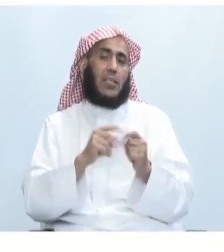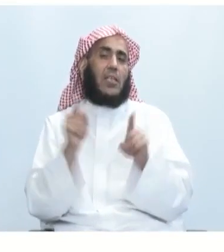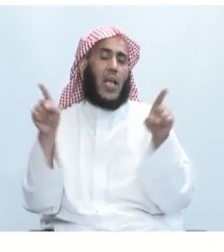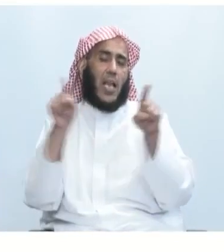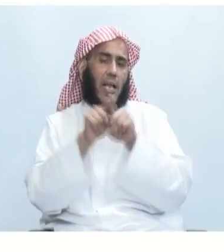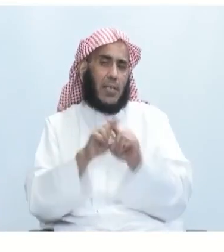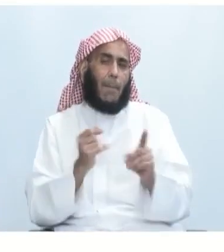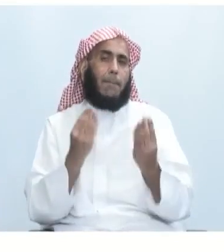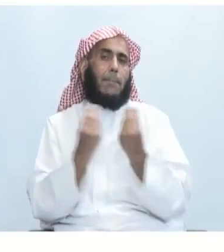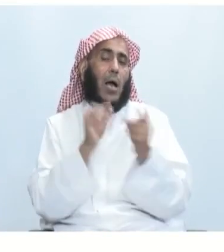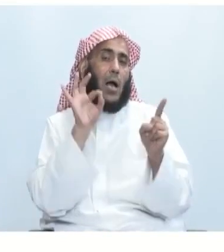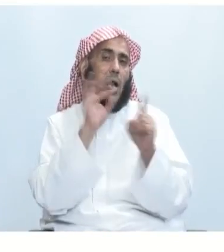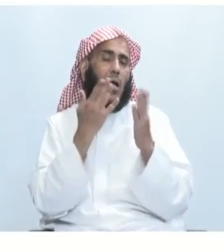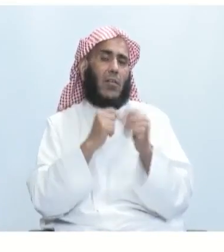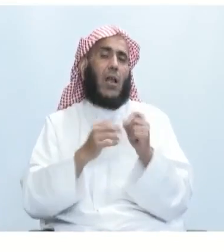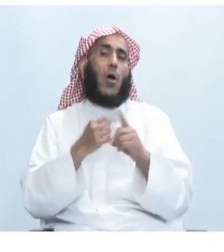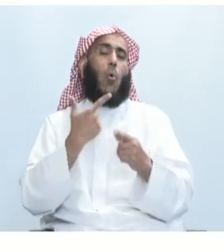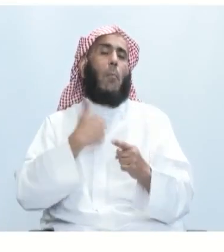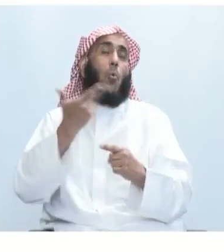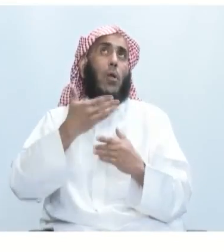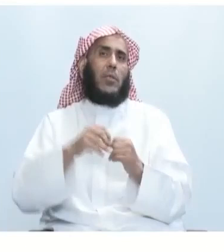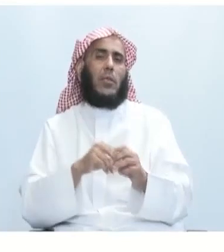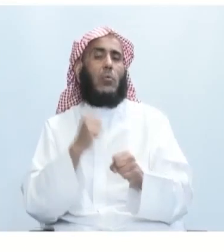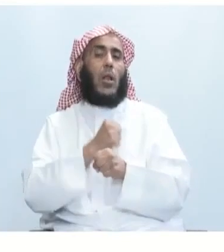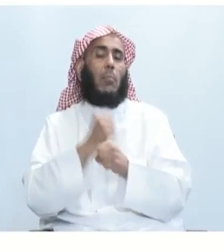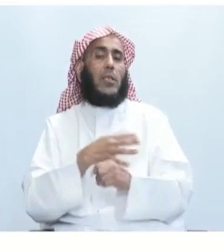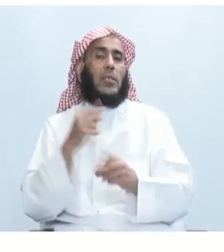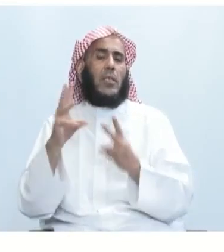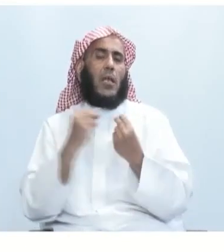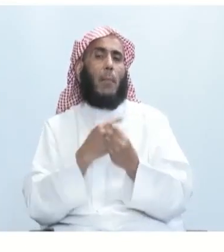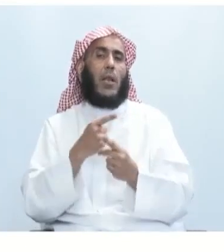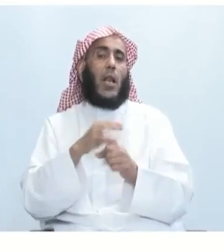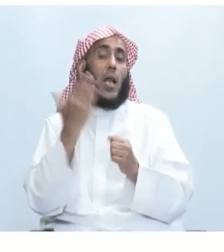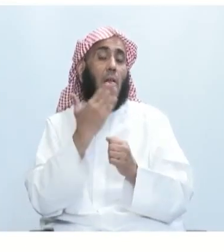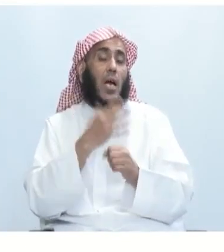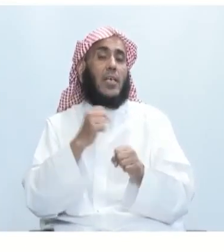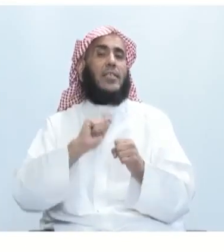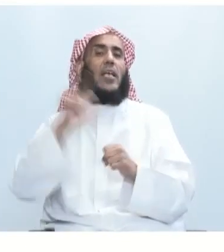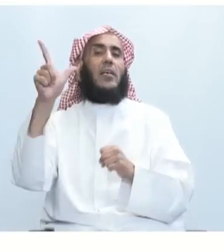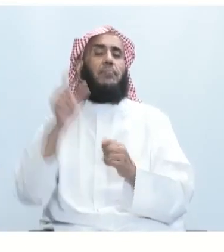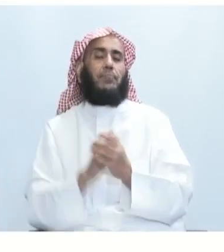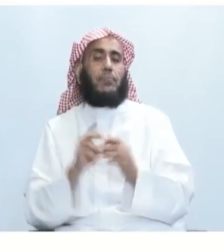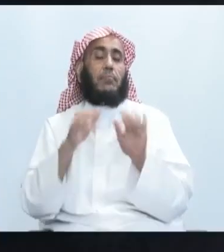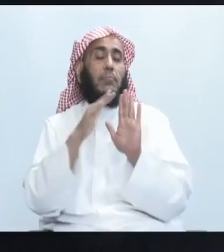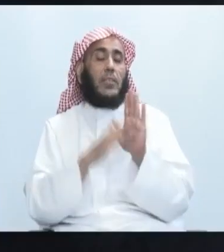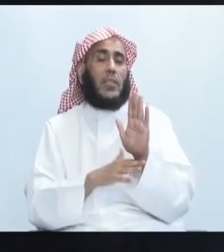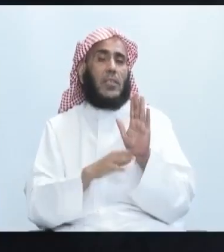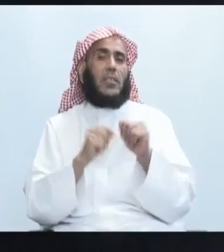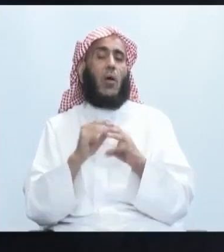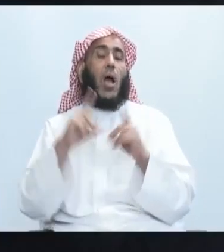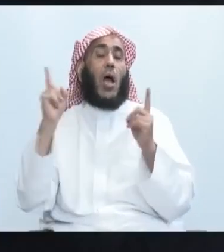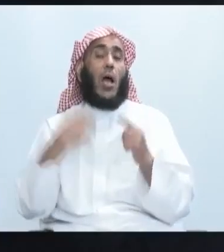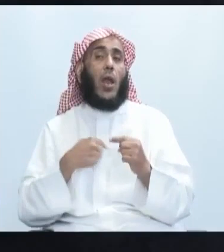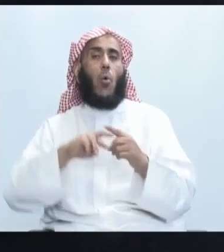الفريده ومواهبنا ومتطلبات عملنا من كتاب القراءه الصحيحه هنا هذا النص انا وعالم الصوارخ ماذا